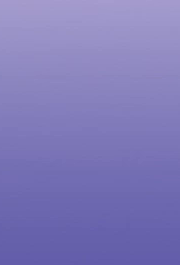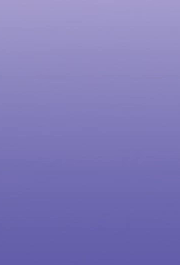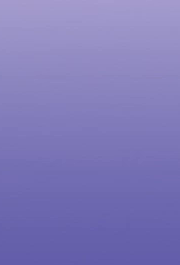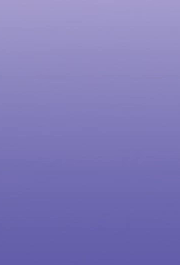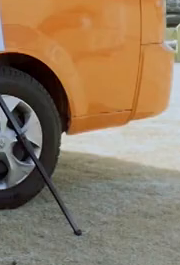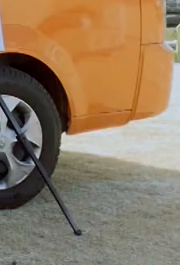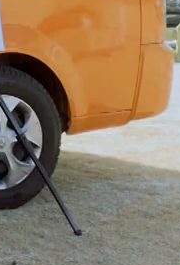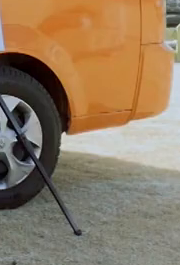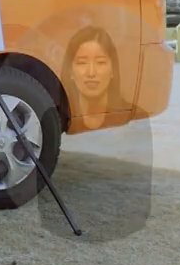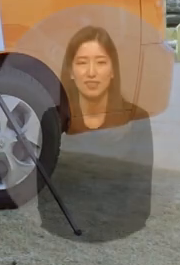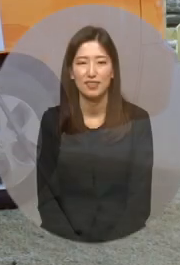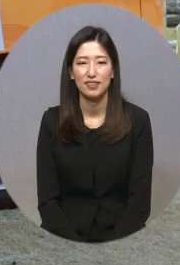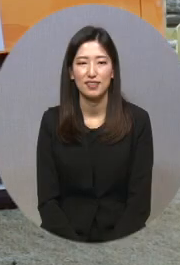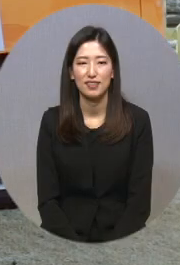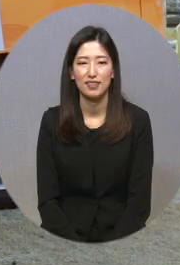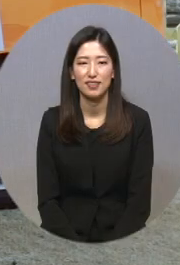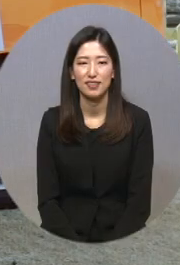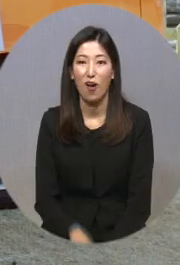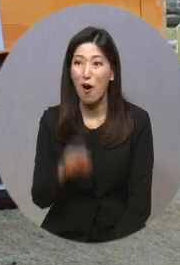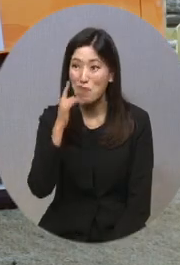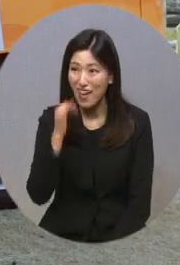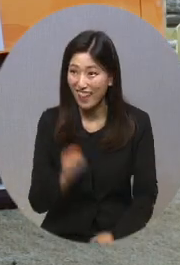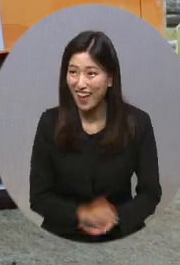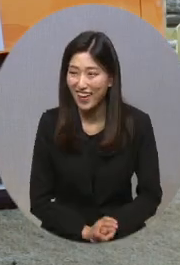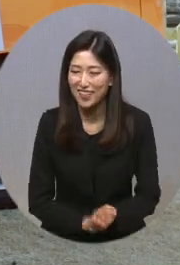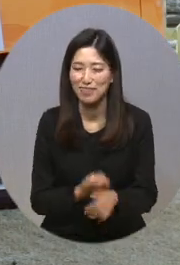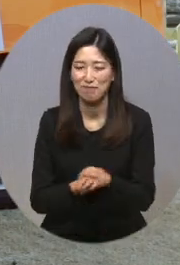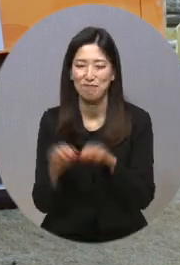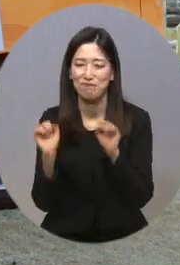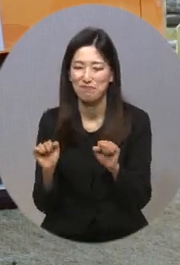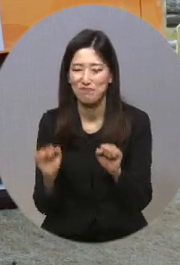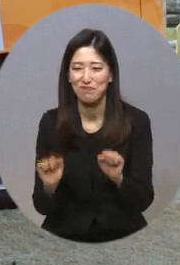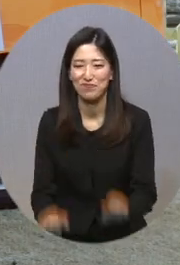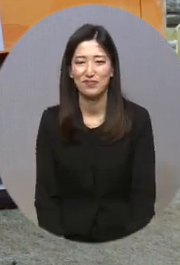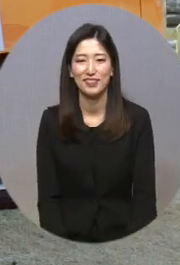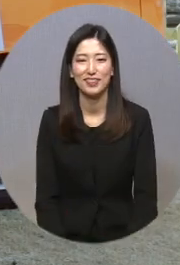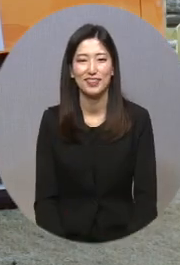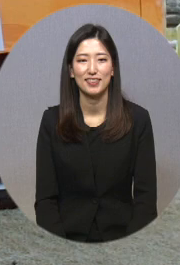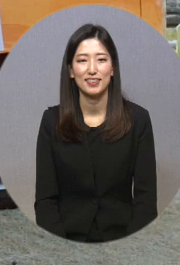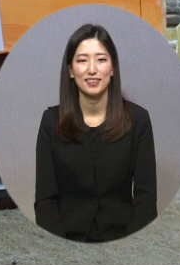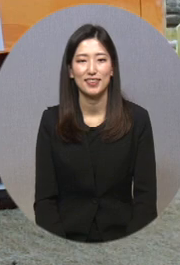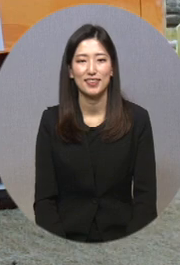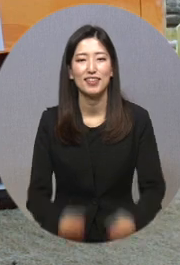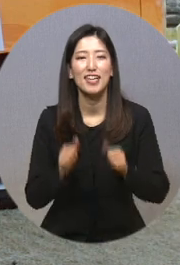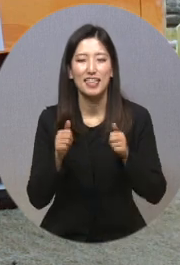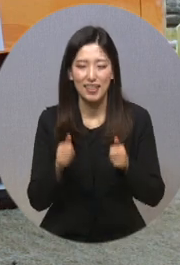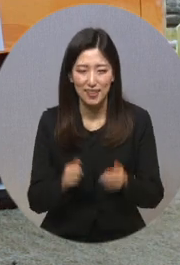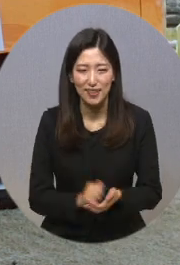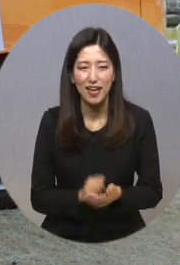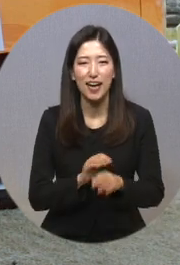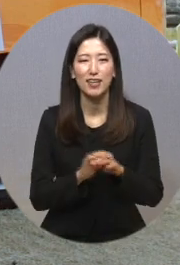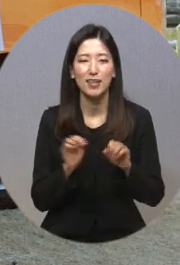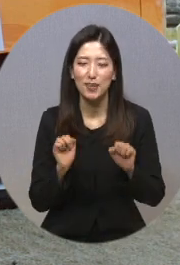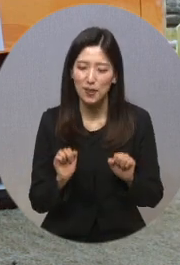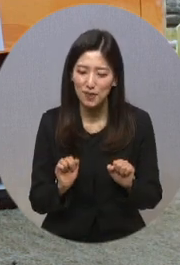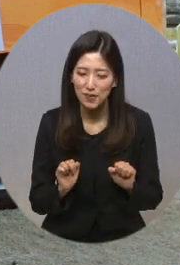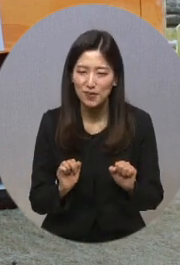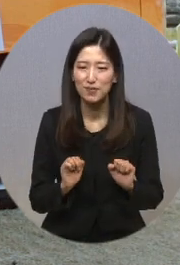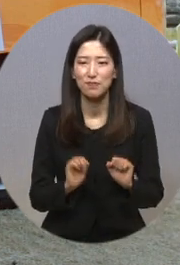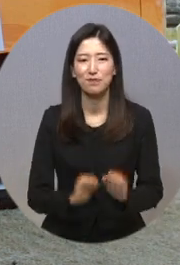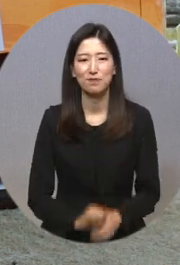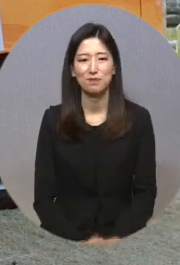어, 엄마네. 아이고. 안녕하세요. 안녕하세요. 자, 우리 시청자분들에게 인사 한번 하셔야 돼요. 네, 안녕하세요. 아,